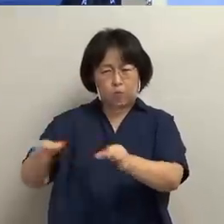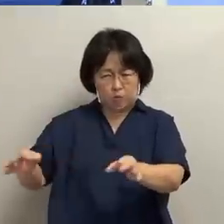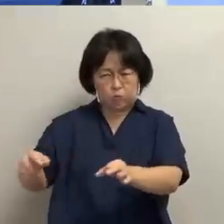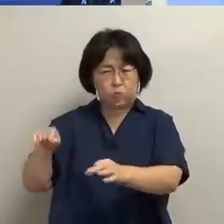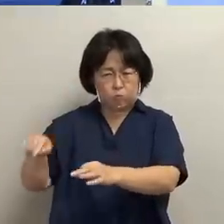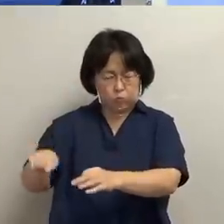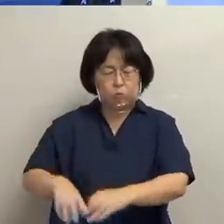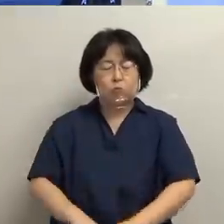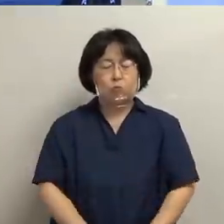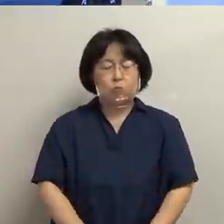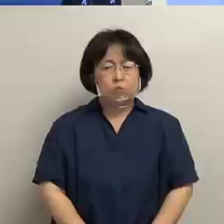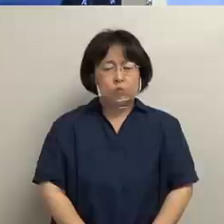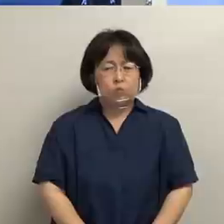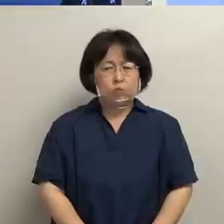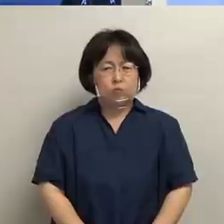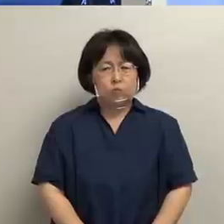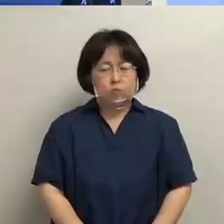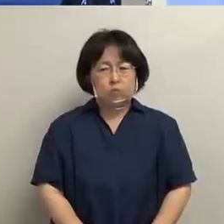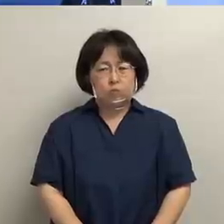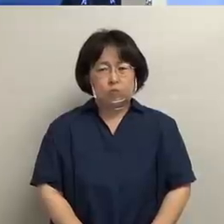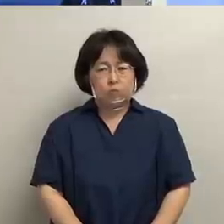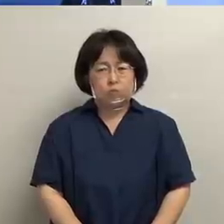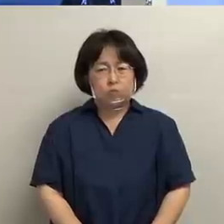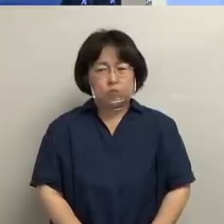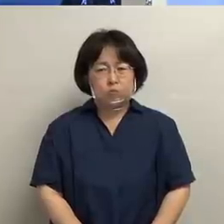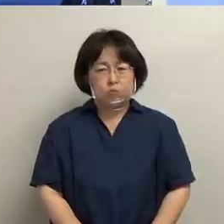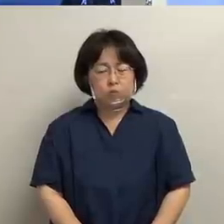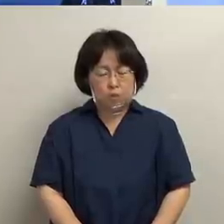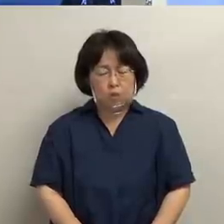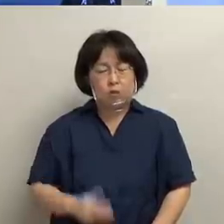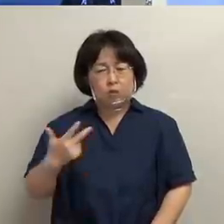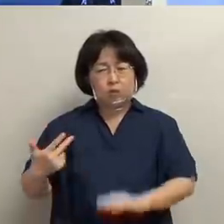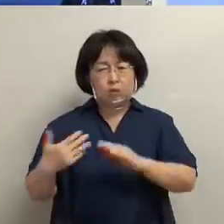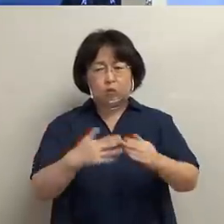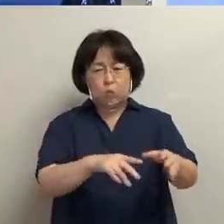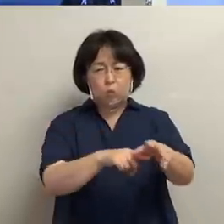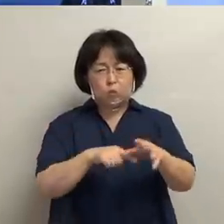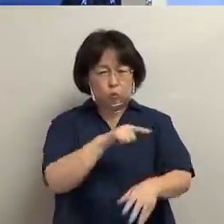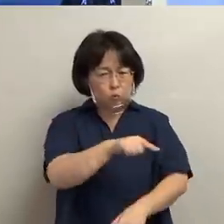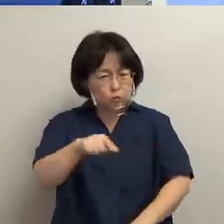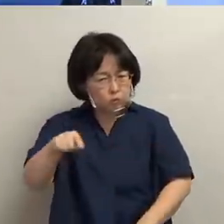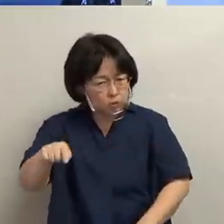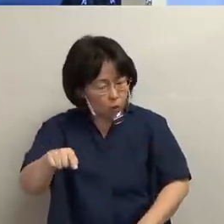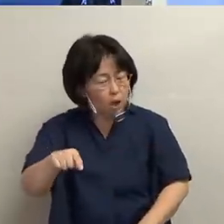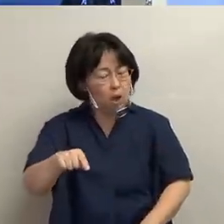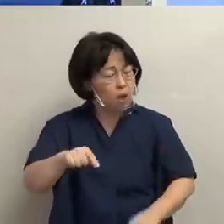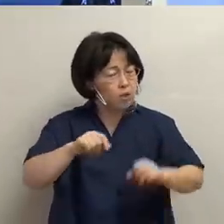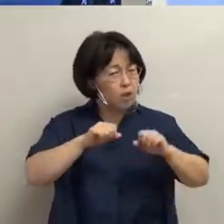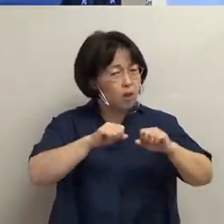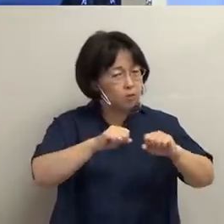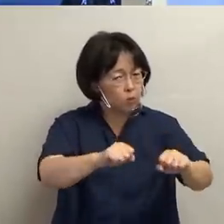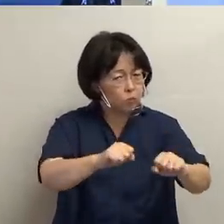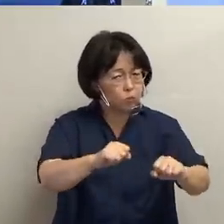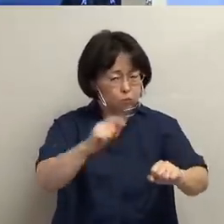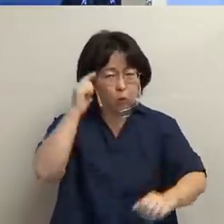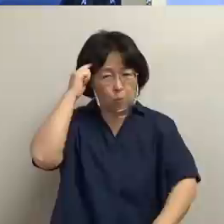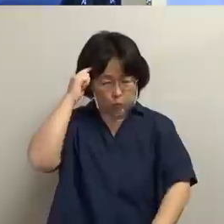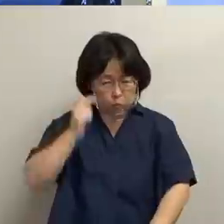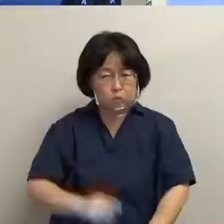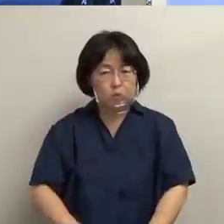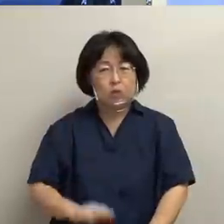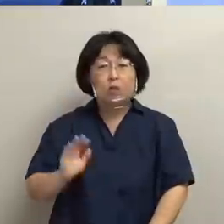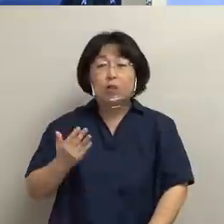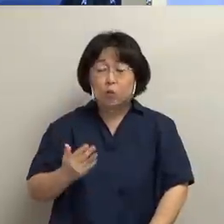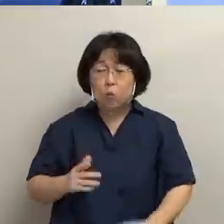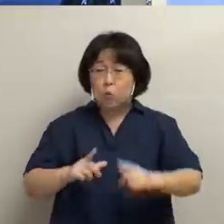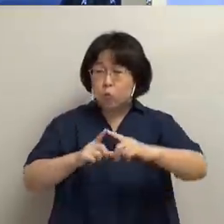ですねあの実は視聴ションとかではたぶんこういうことやってるんだとよねおそらくあの喋ればやってると思いますただ都